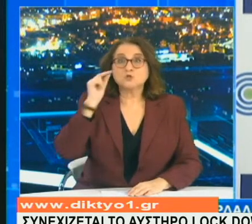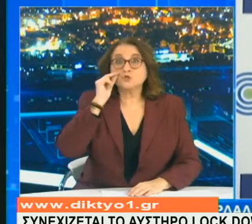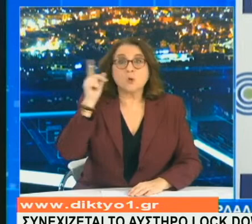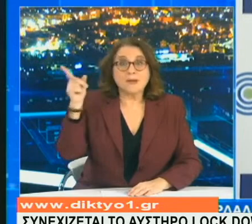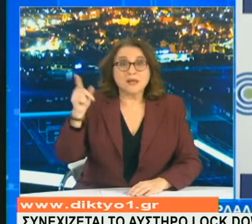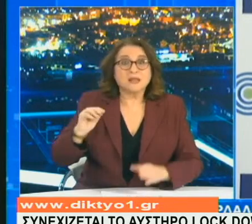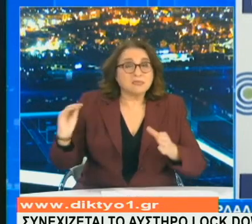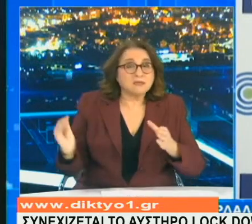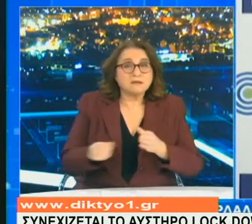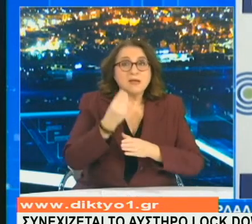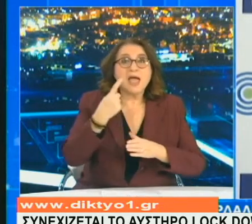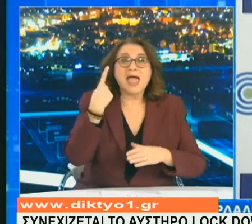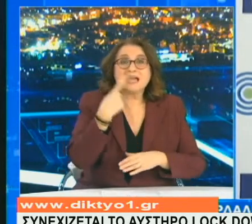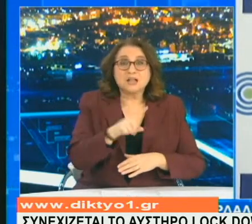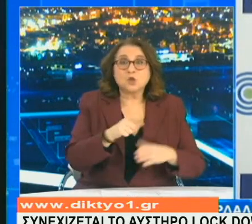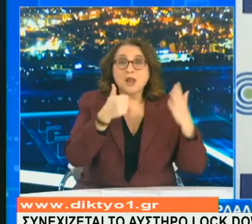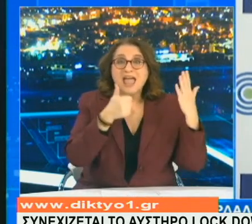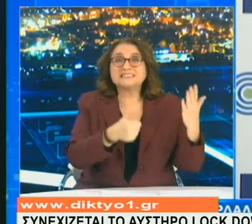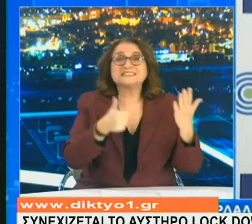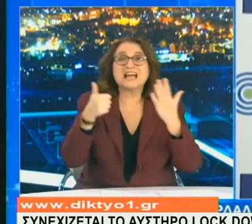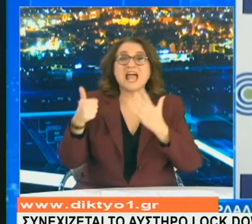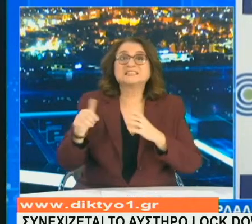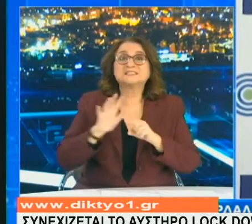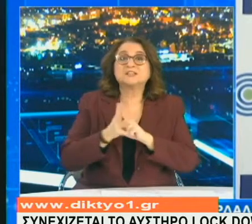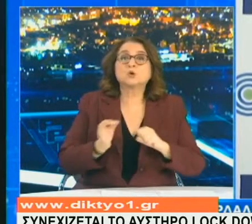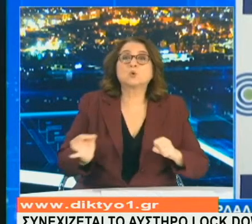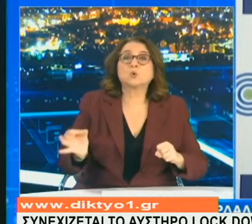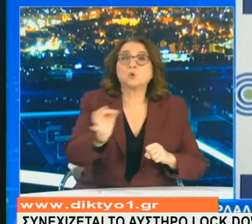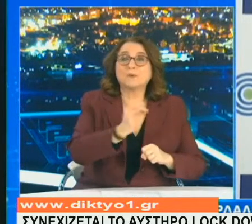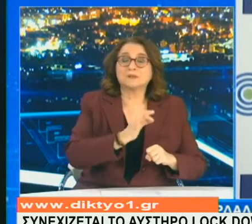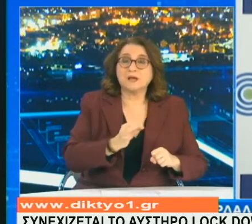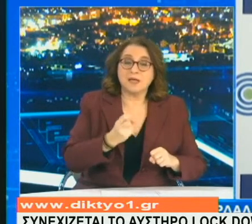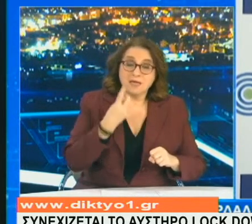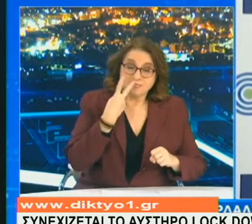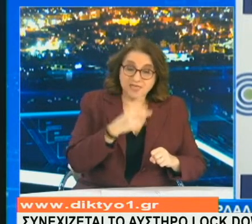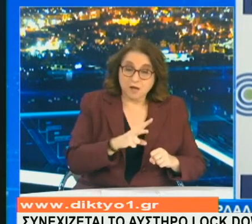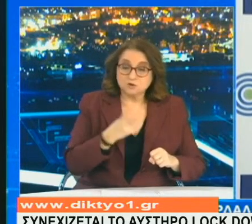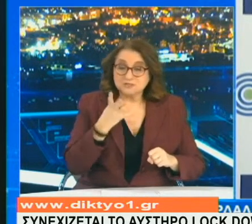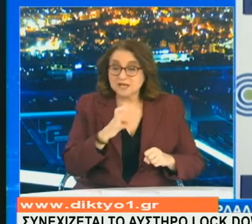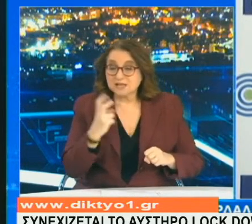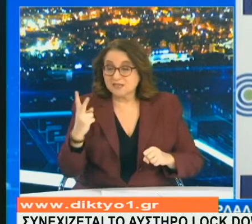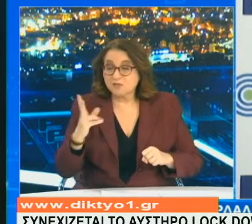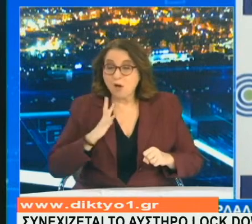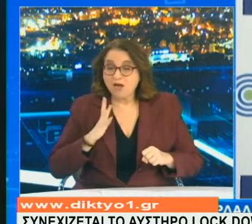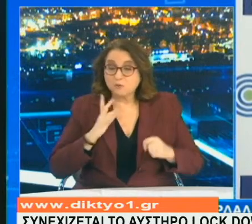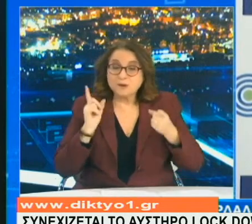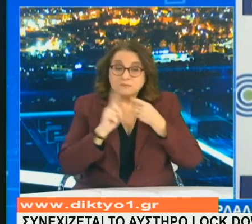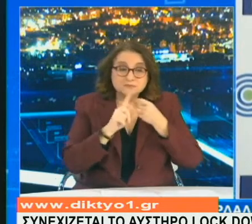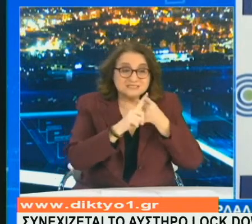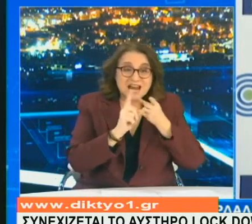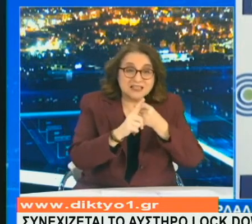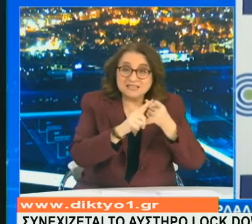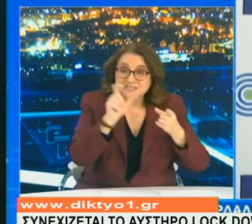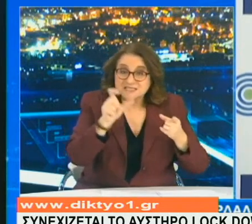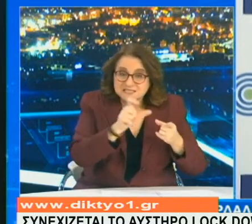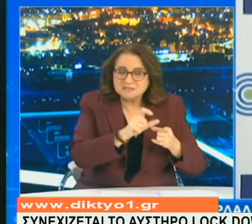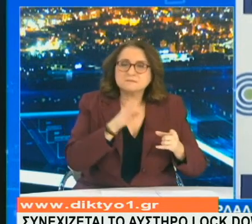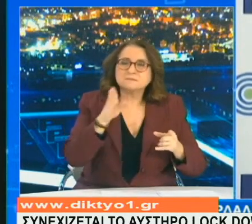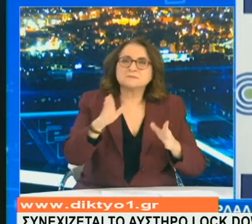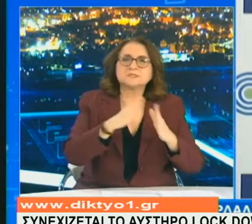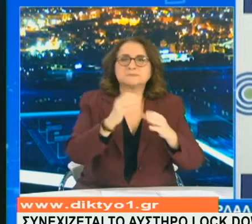εντοπίζονται 166 ενεργά κρούσματα και 242 στενές επαφές σε καραντίνα. Όσον αφορά στην Περιφερειακή Ενότητα